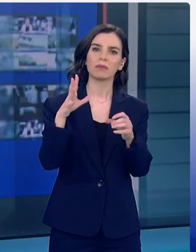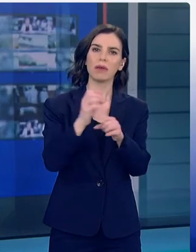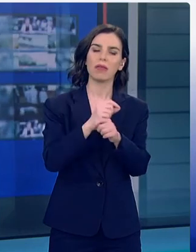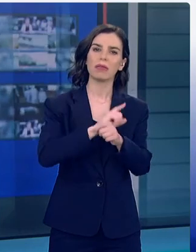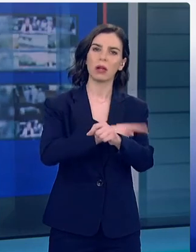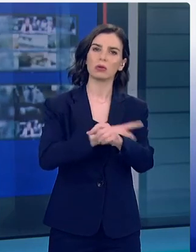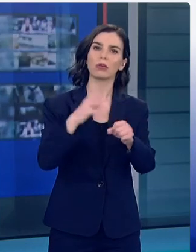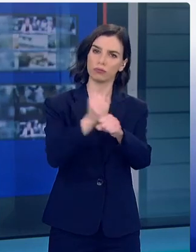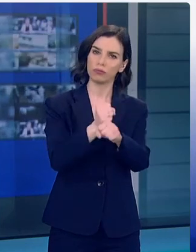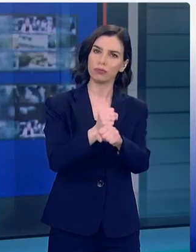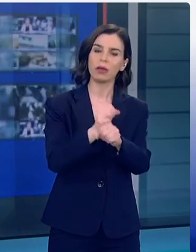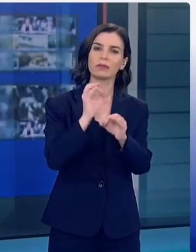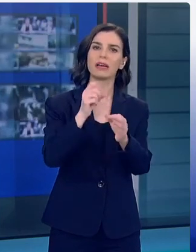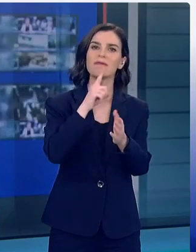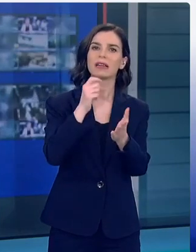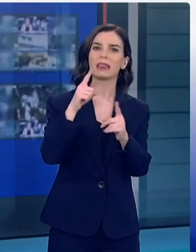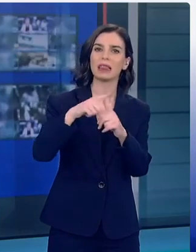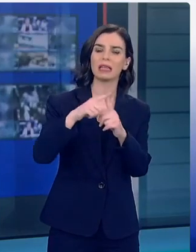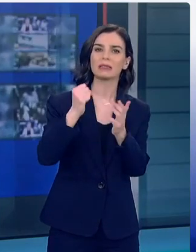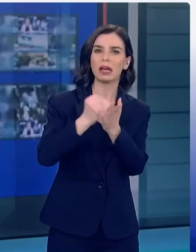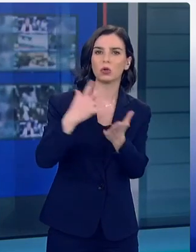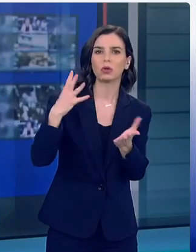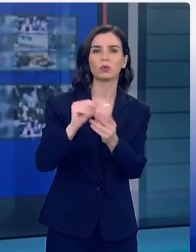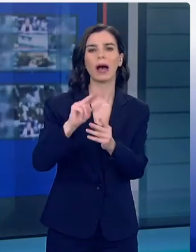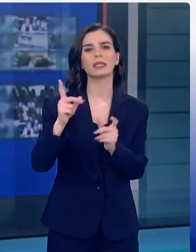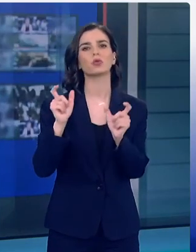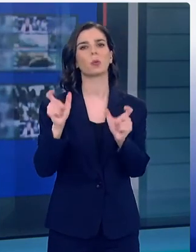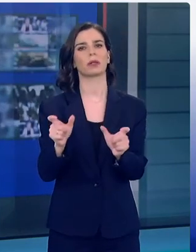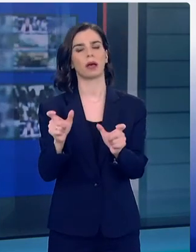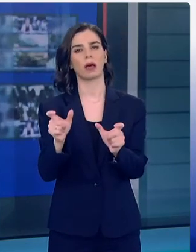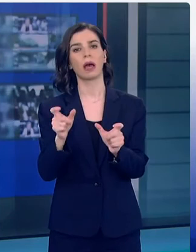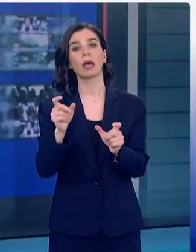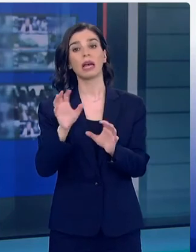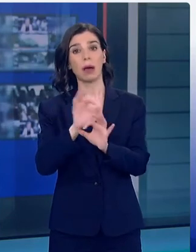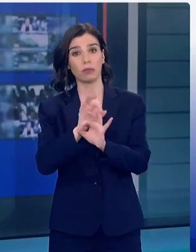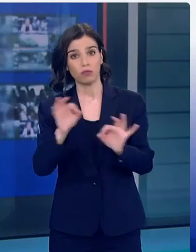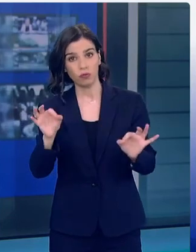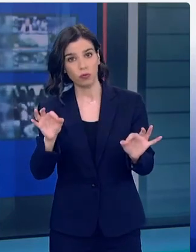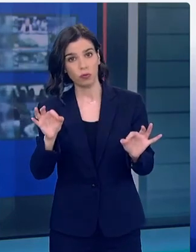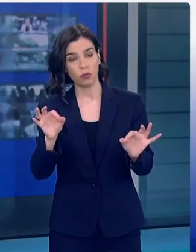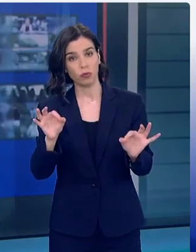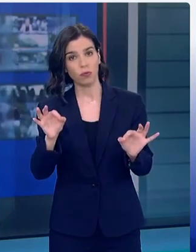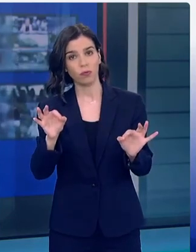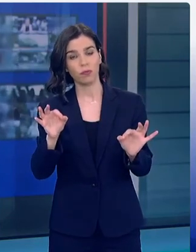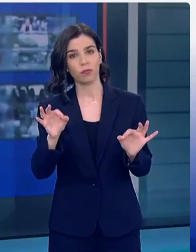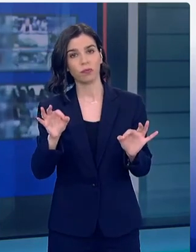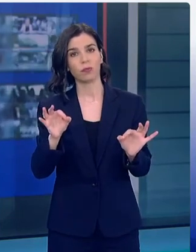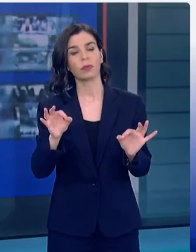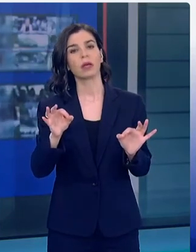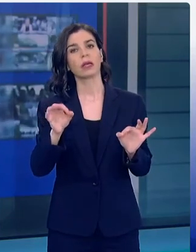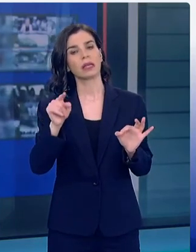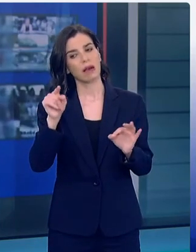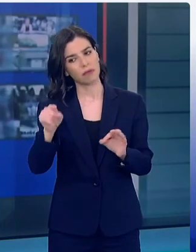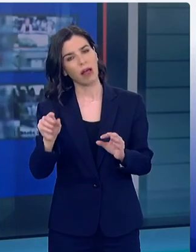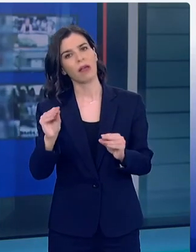Και βεβαίως αξιολογούνται τα τεστ των αντισωμάτων και εφόσον κριθούν αξιόπιστα θα διεξαχθούν και